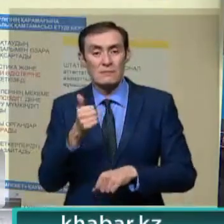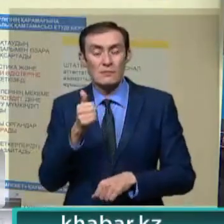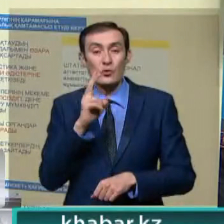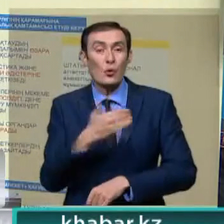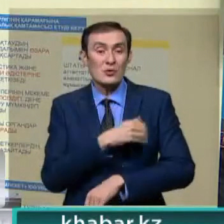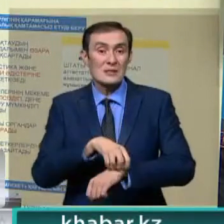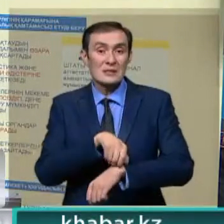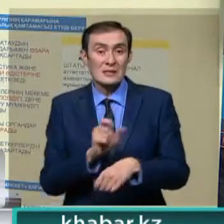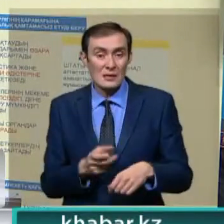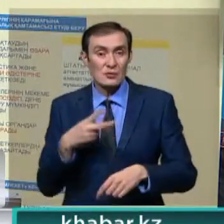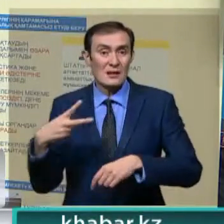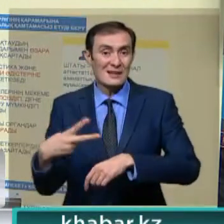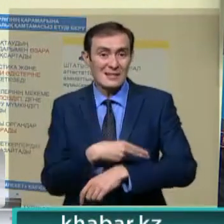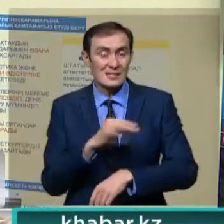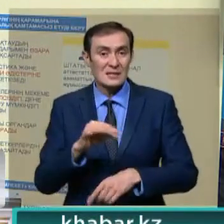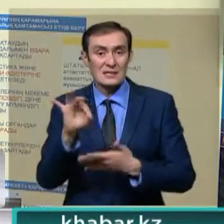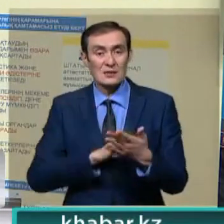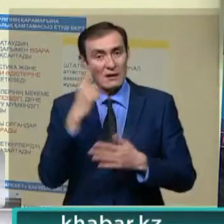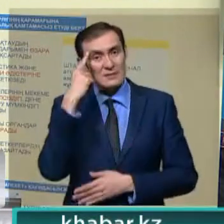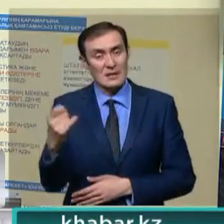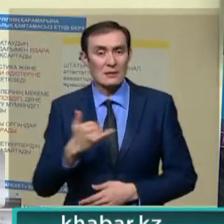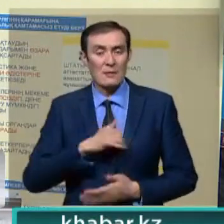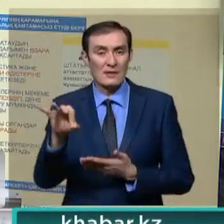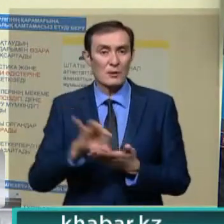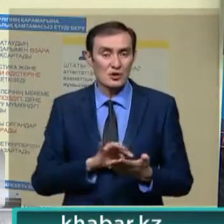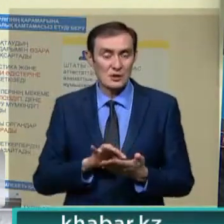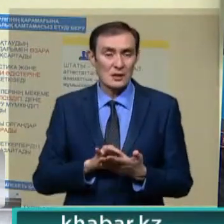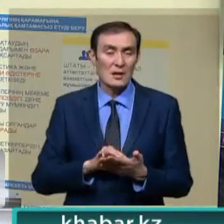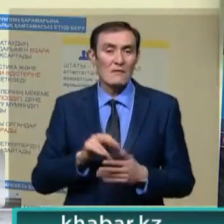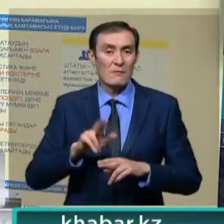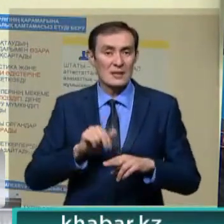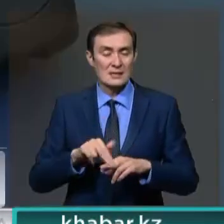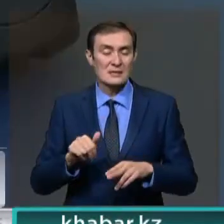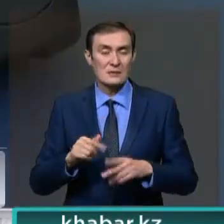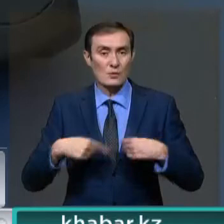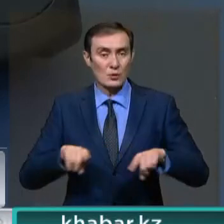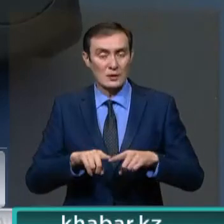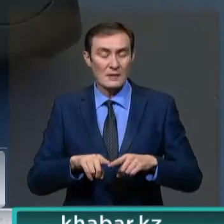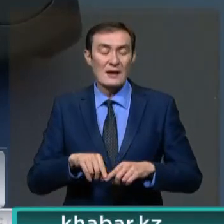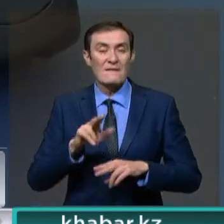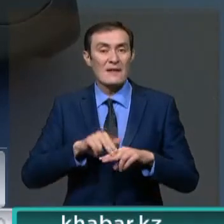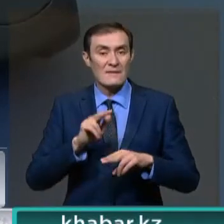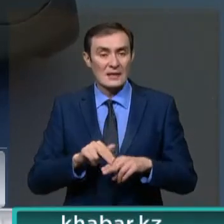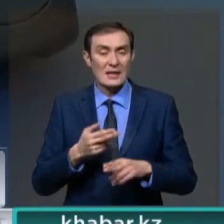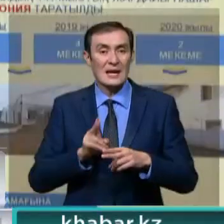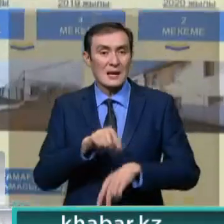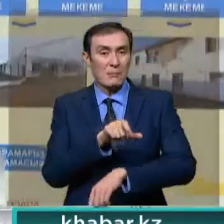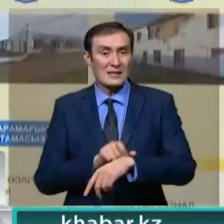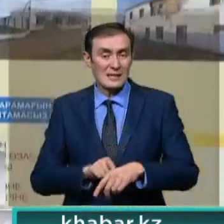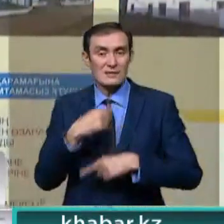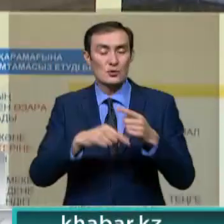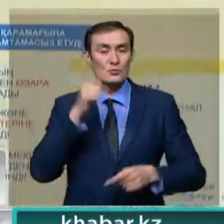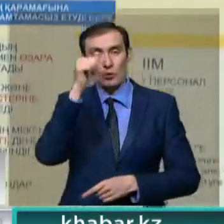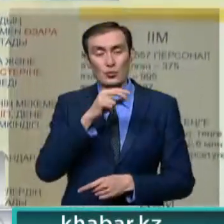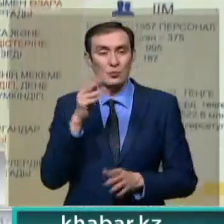его придется разрезать. Сигнал автоматически к нам поступает сотруднику службы пробации. В МВД на аренду этих браслетов в следующем